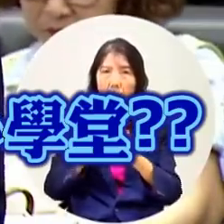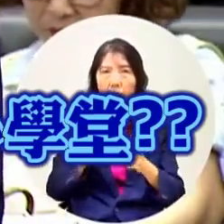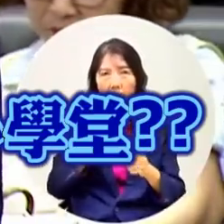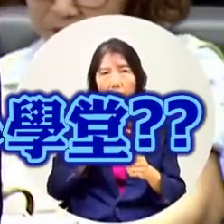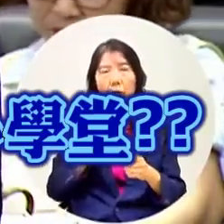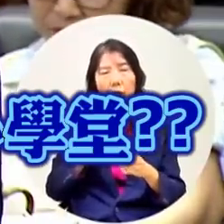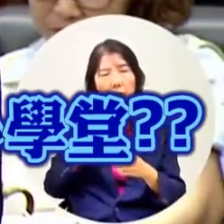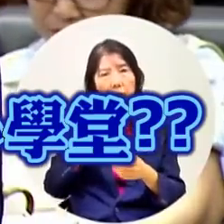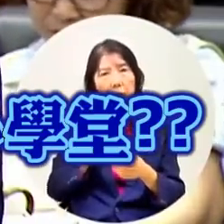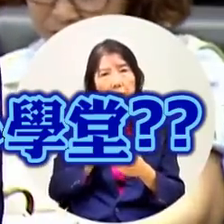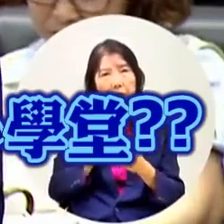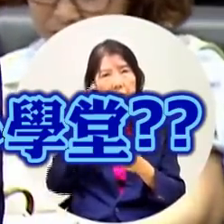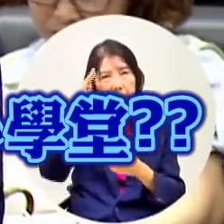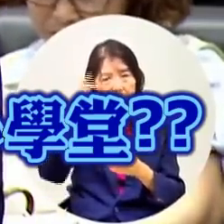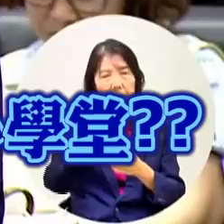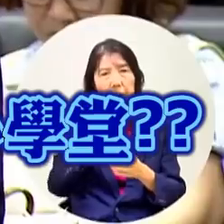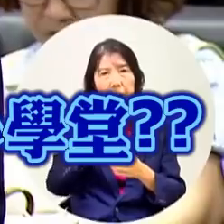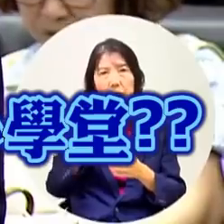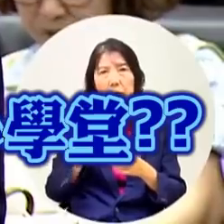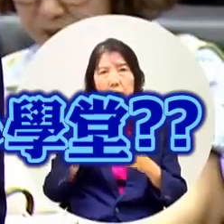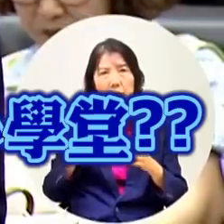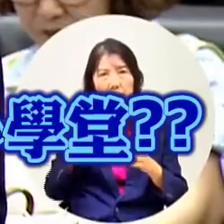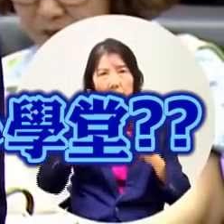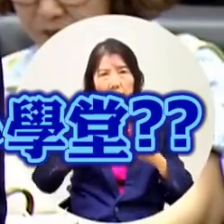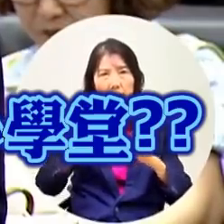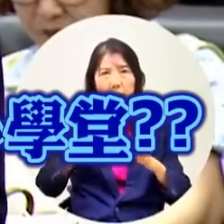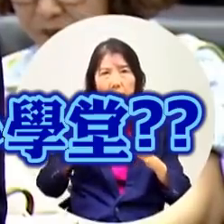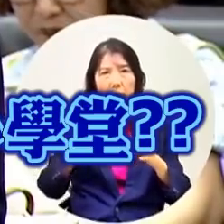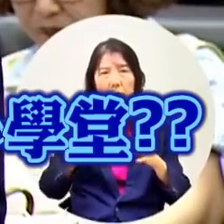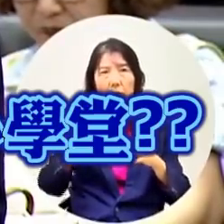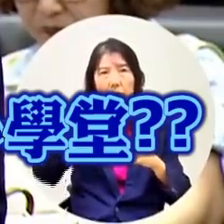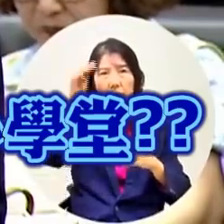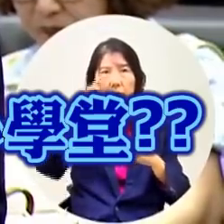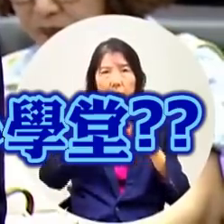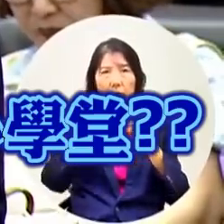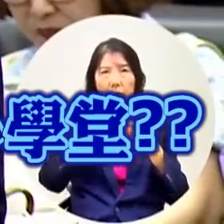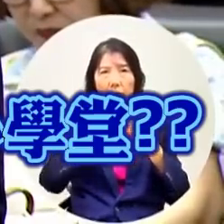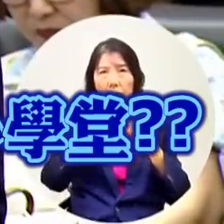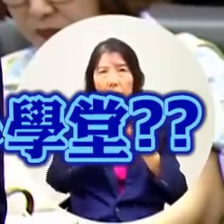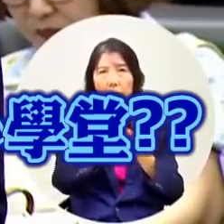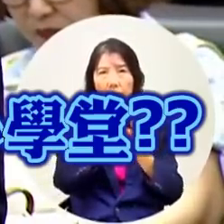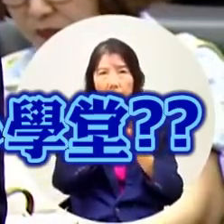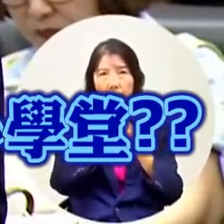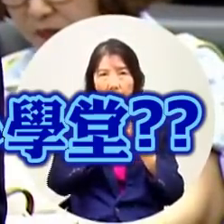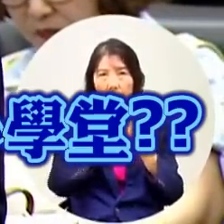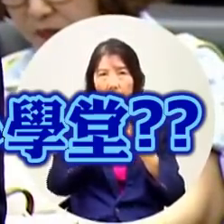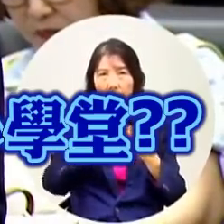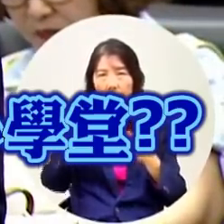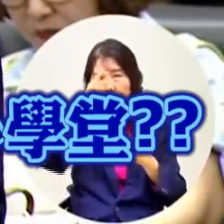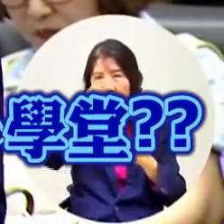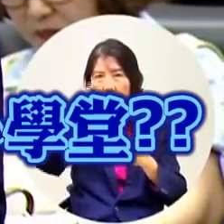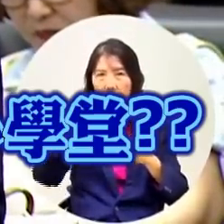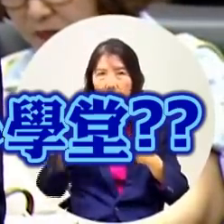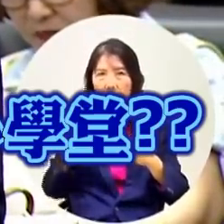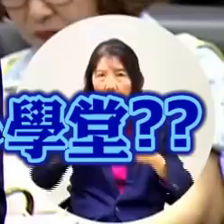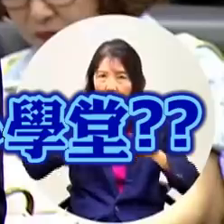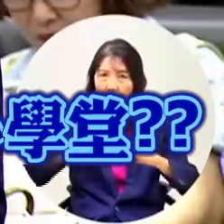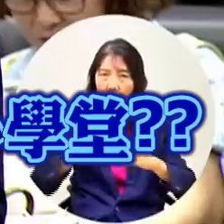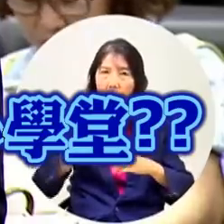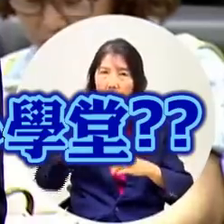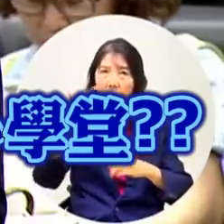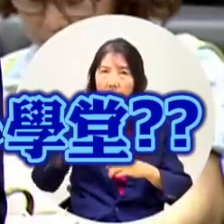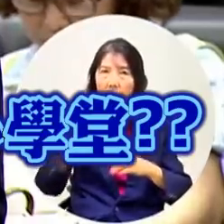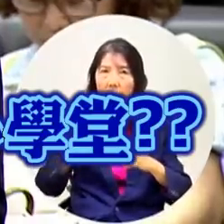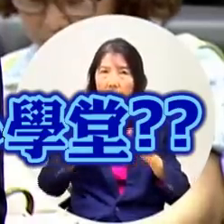定。可是今天，当然他因为高主秘因为身体不适请病假，我们就希望他早日康复。但是我想提醒市长的是，